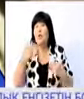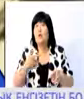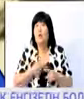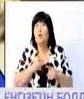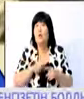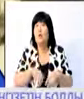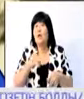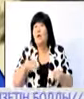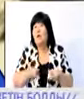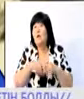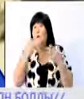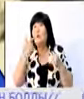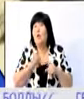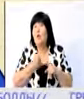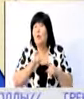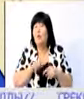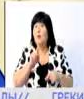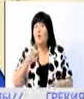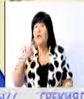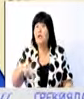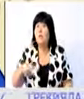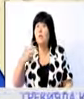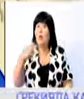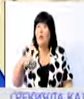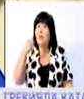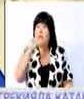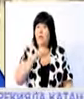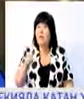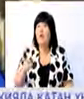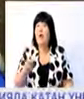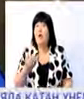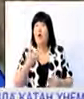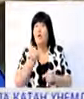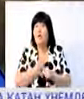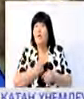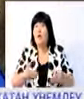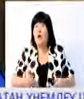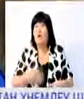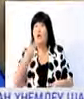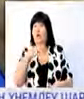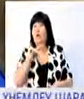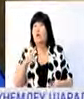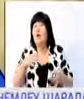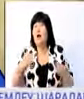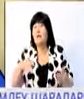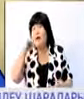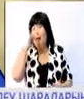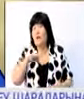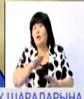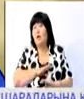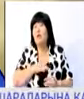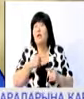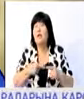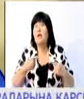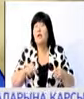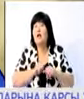ұмыту әсте мүмкін емес. Өткен ғасырдың 20-шы және 30-шы жылдары қолдан ұйымдастырылған аштықтан 4 миллионнан астам қазақ қырылып, сүйегі сай